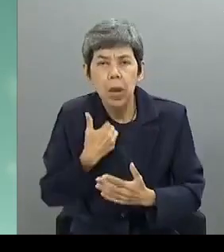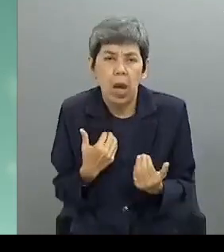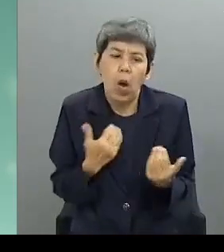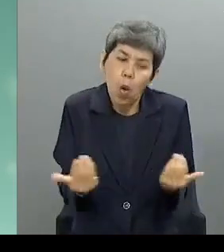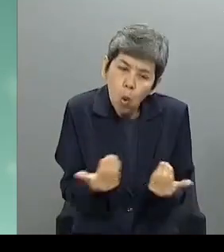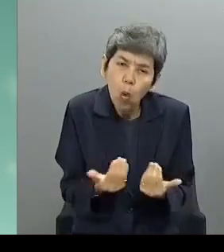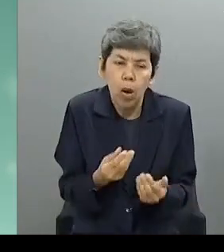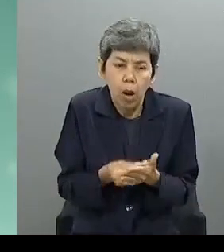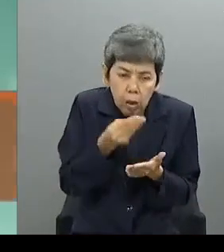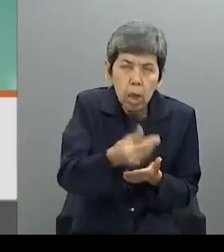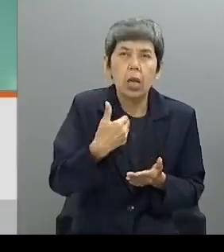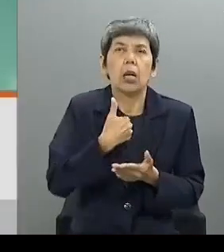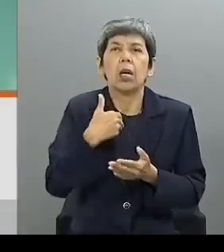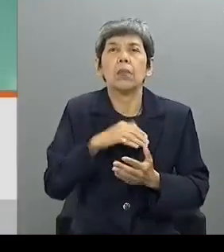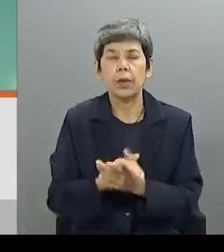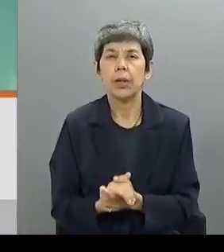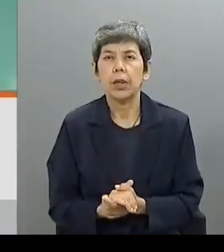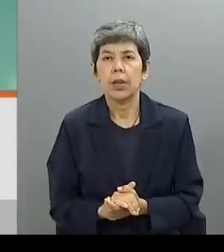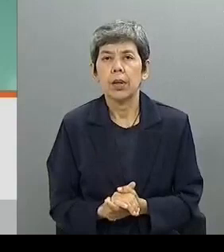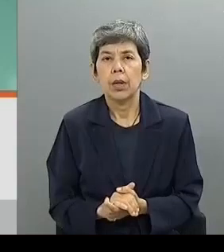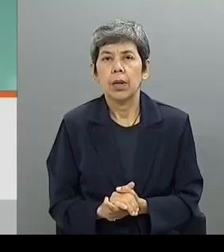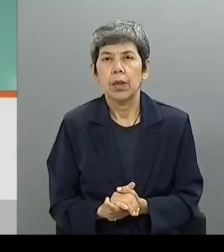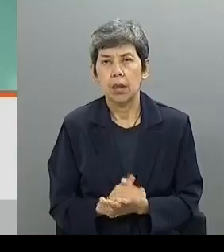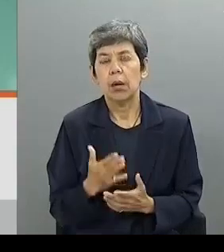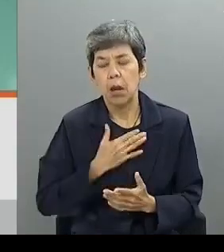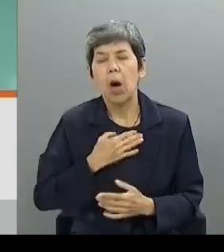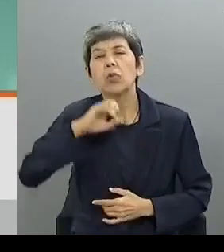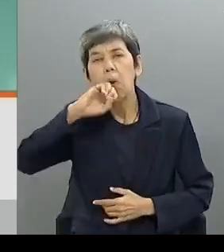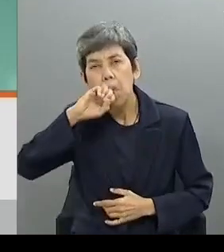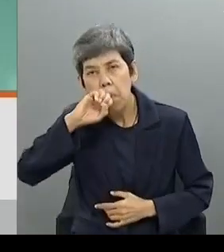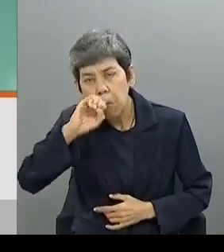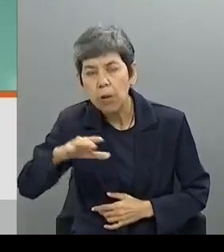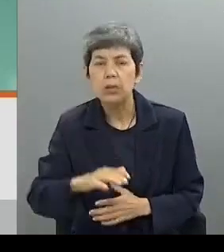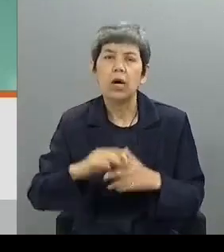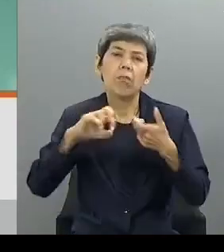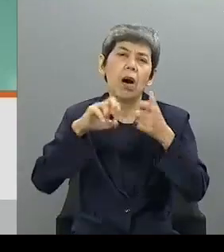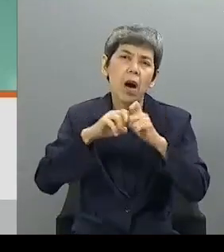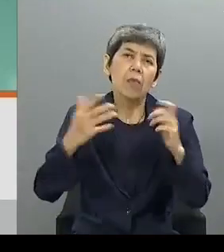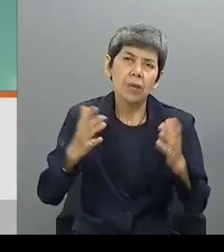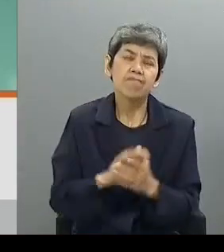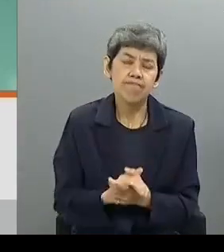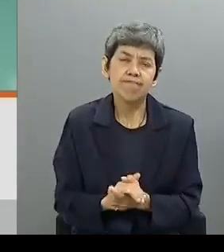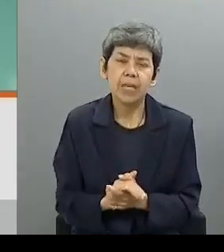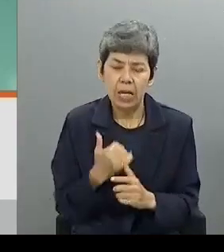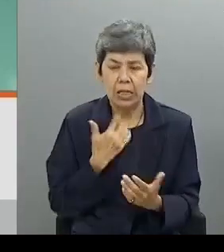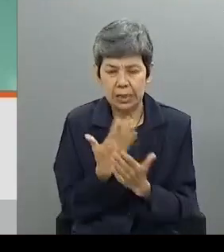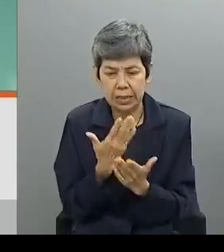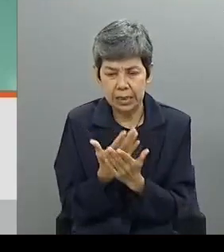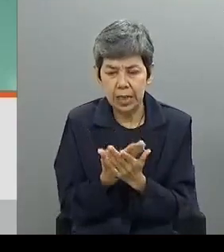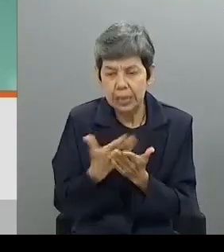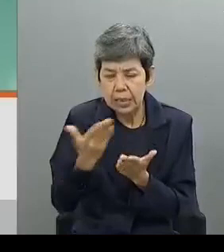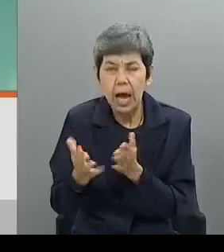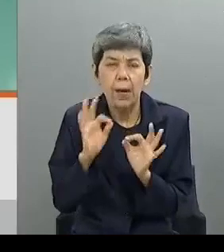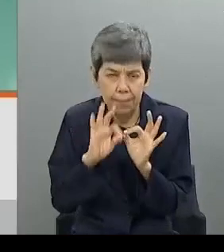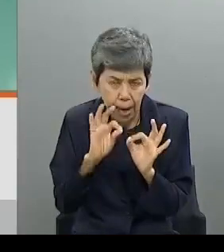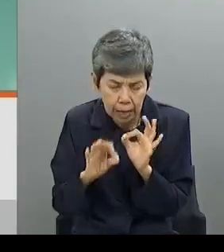กินนี่ก็ต้องคอยบอกเหตุการณ์อย่างนั้นอย่างนั้นแล้วก็ใช้จ่ายก็ด้วยกัน